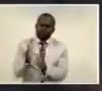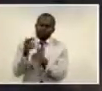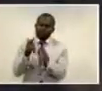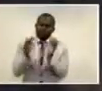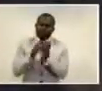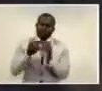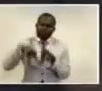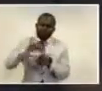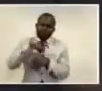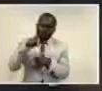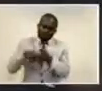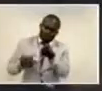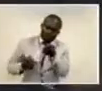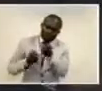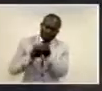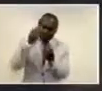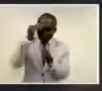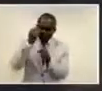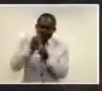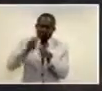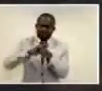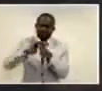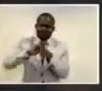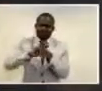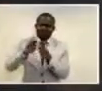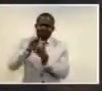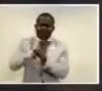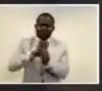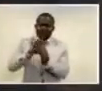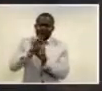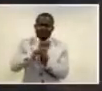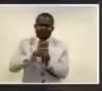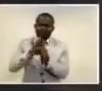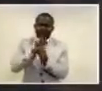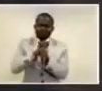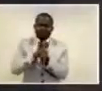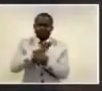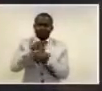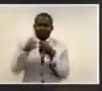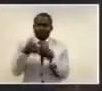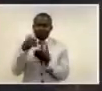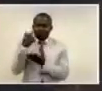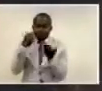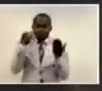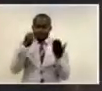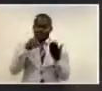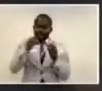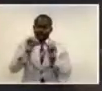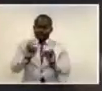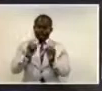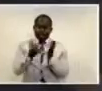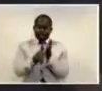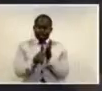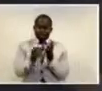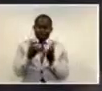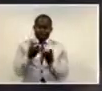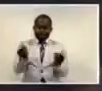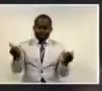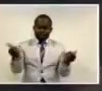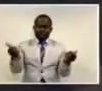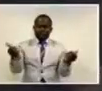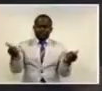dukwiye kubashyigikira kugira ngo mukore business ari ugomba kuzuza ubuziranenge niba hakiri icyo kibazo mugikemure